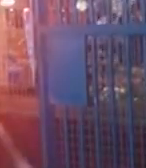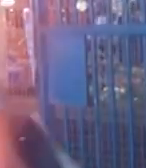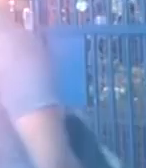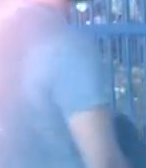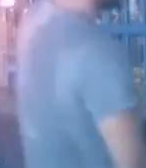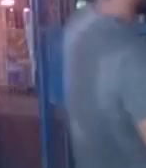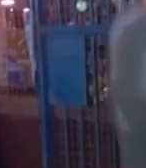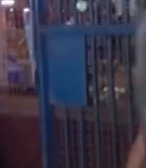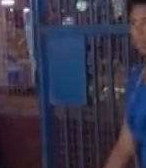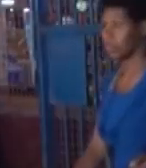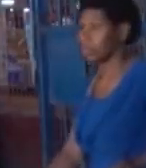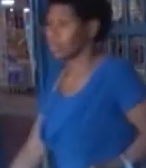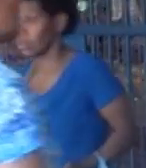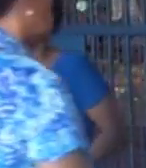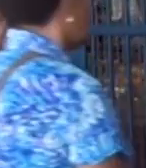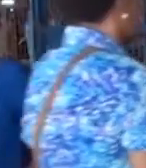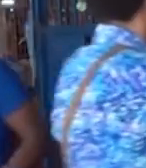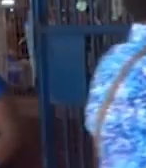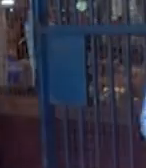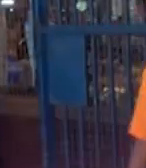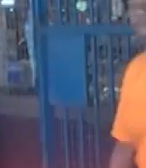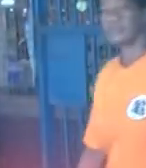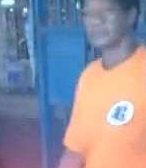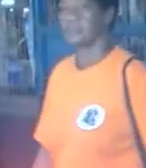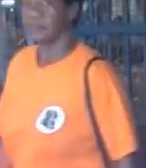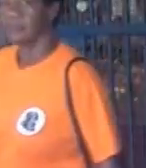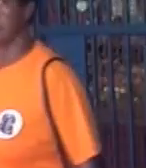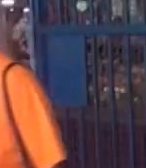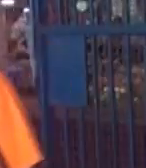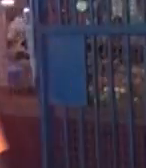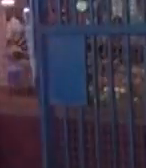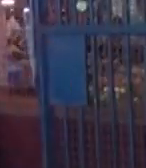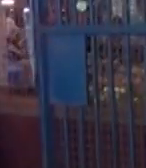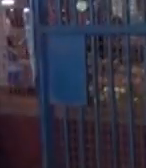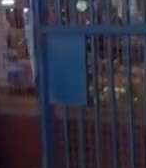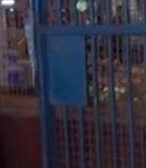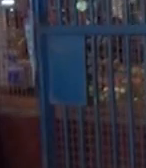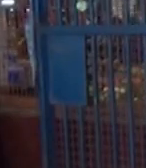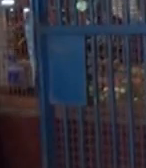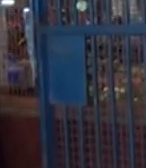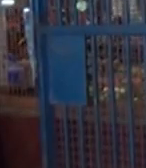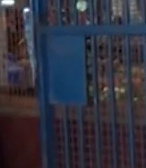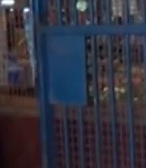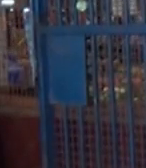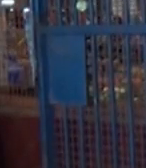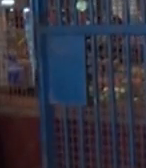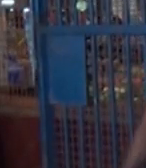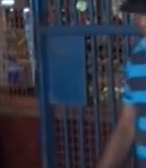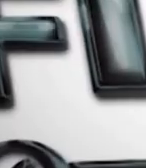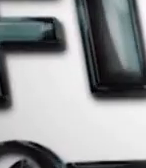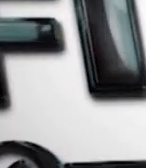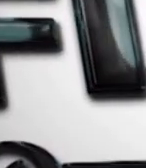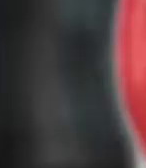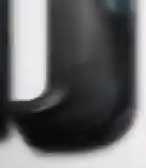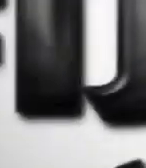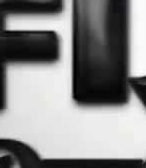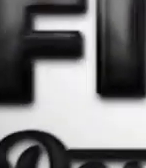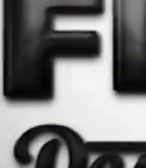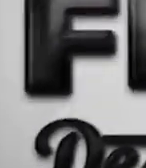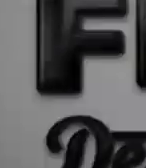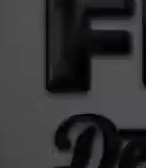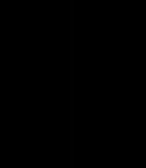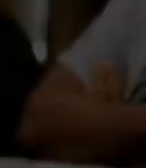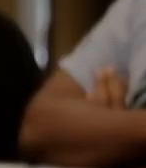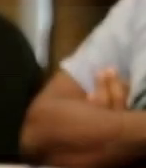कुमार स्वामी नाइक है गोंगो लिबू लटोका रेडियो फीजी 2 में पुराना गाना लगे हमें बहुत अच्छा लगे रेडियो फीजी